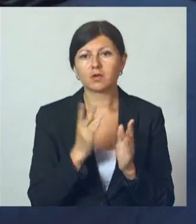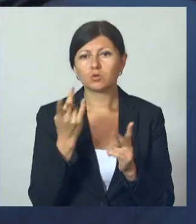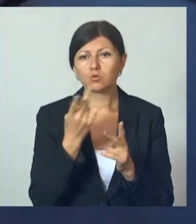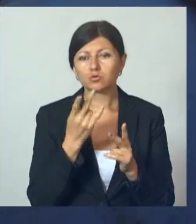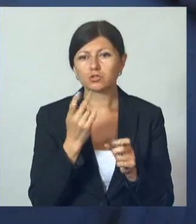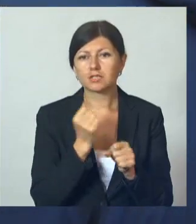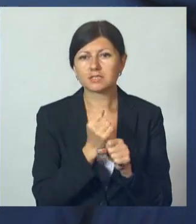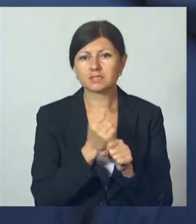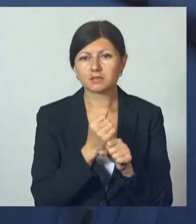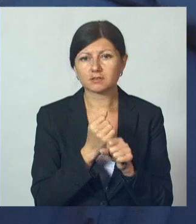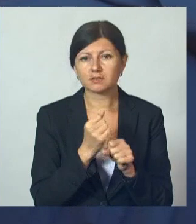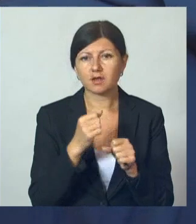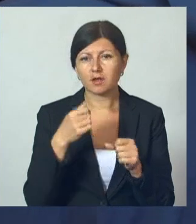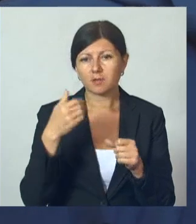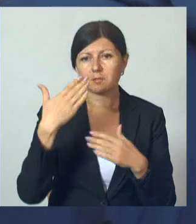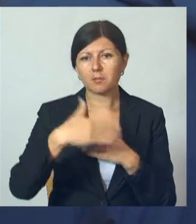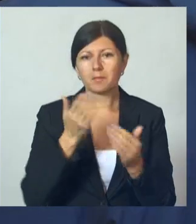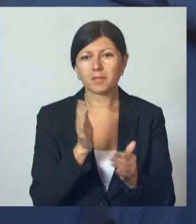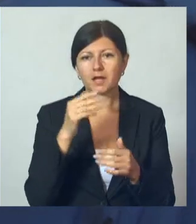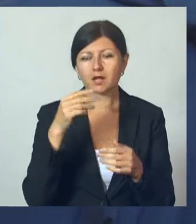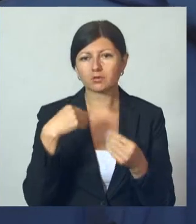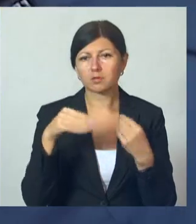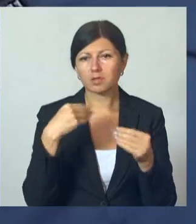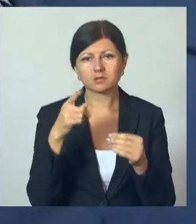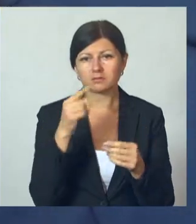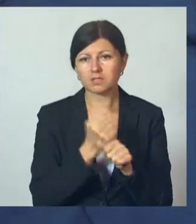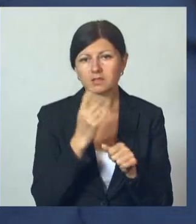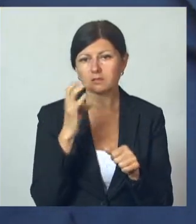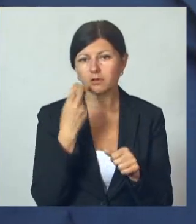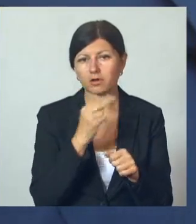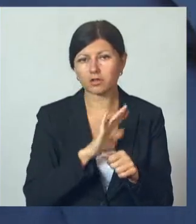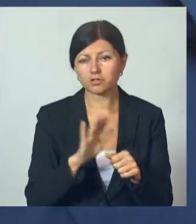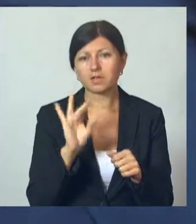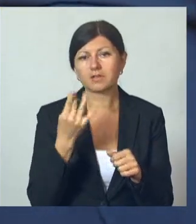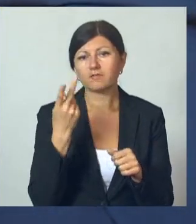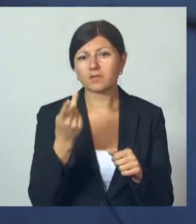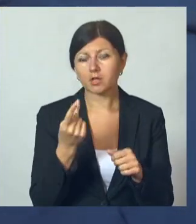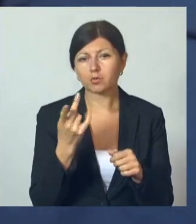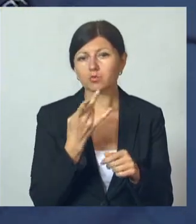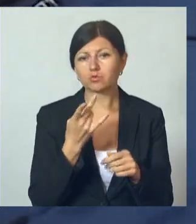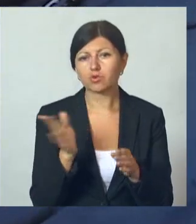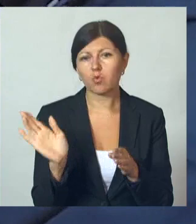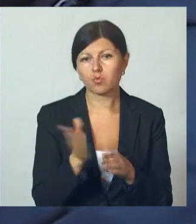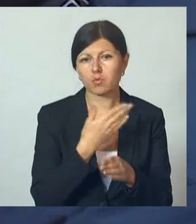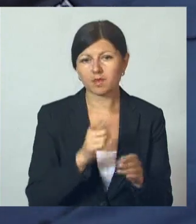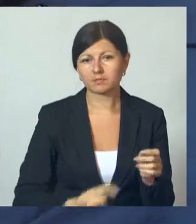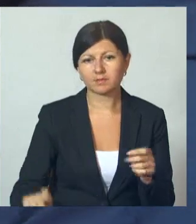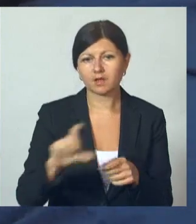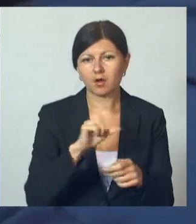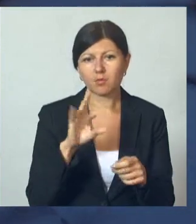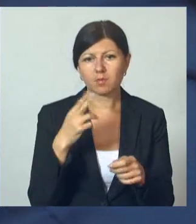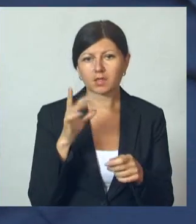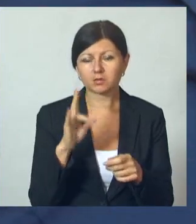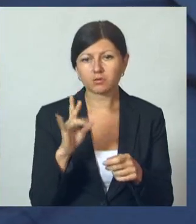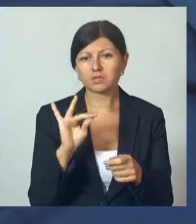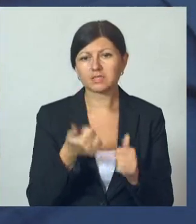крепление вот этих пластиковых перегородок, потому что они сделаны, конечно, качественно. И второе, давайте мы уберем эти поддоны и заменим